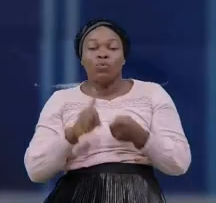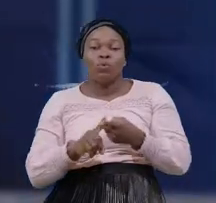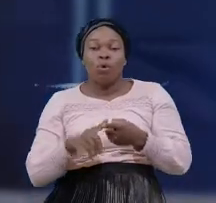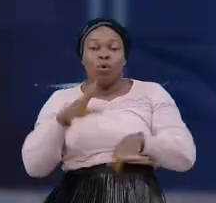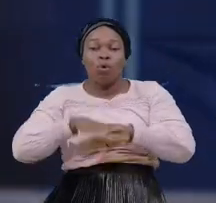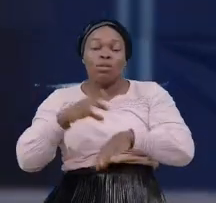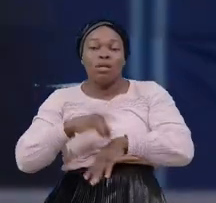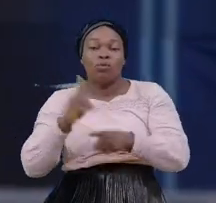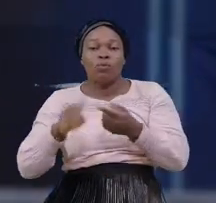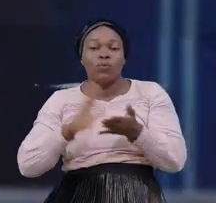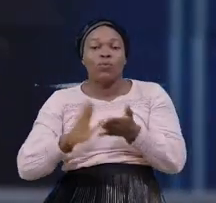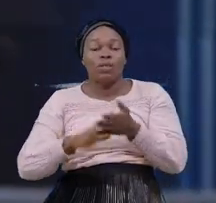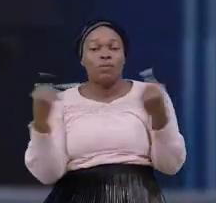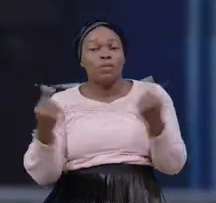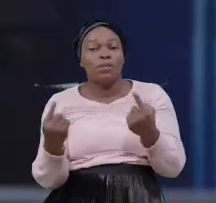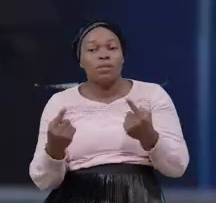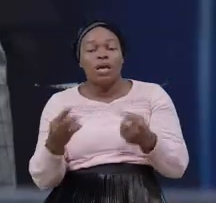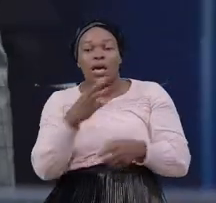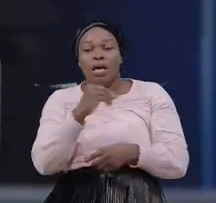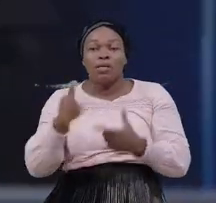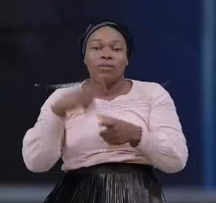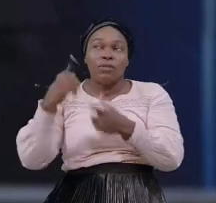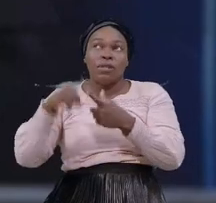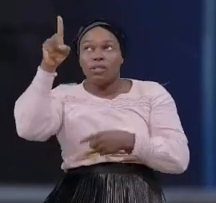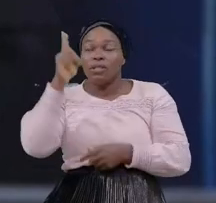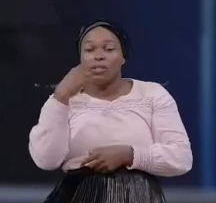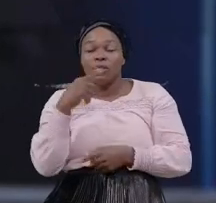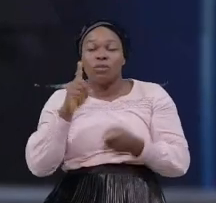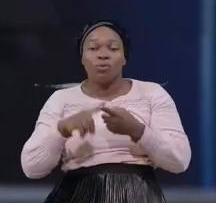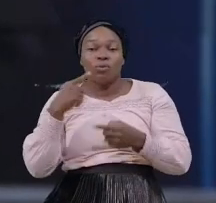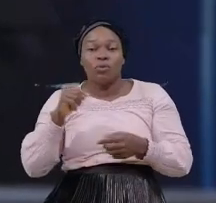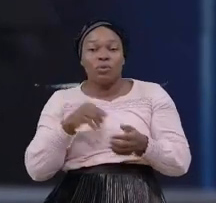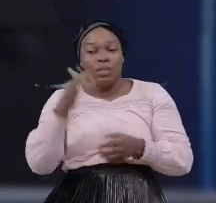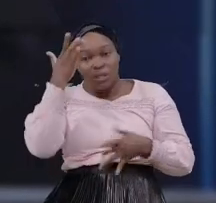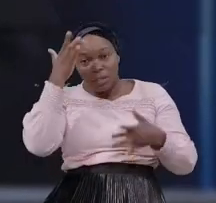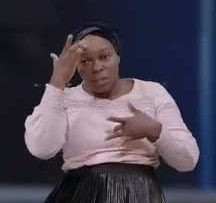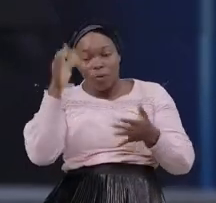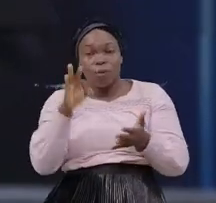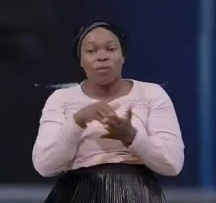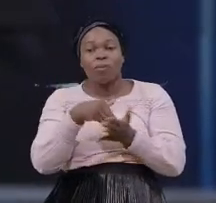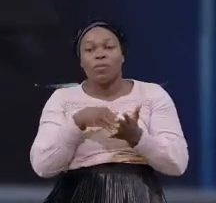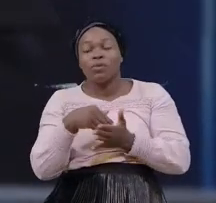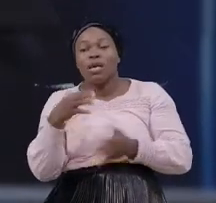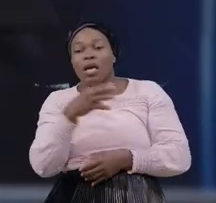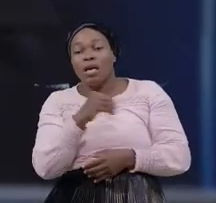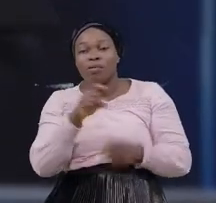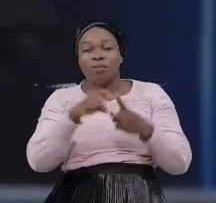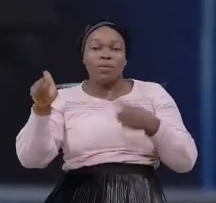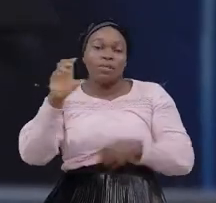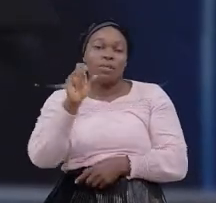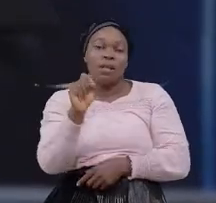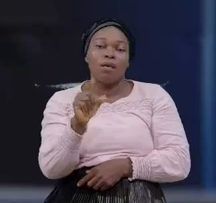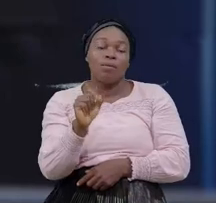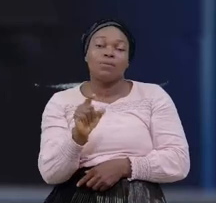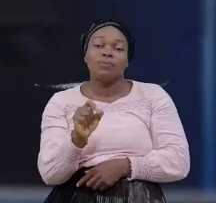Le Fils de l'homme a sur la terre le pouvoir de pardonner les péchés. Je te l'ordonne, dit-il au paralytique,